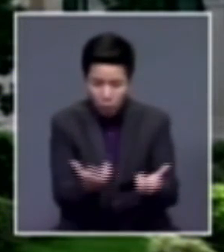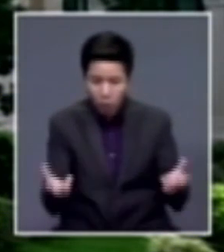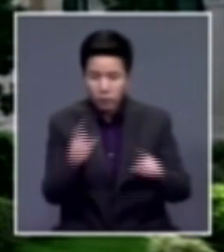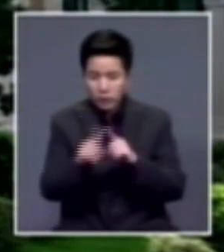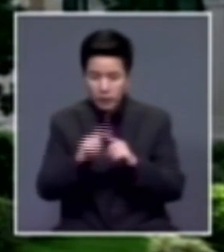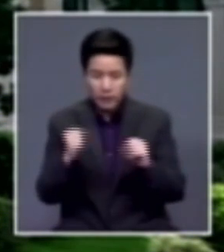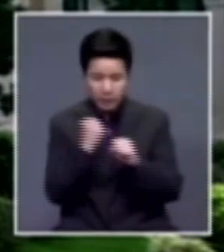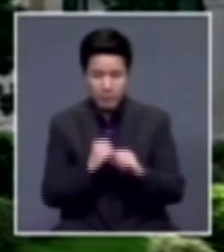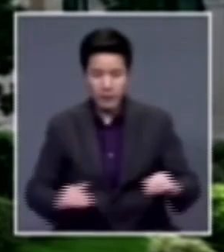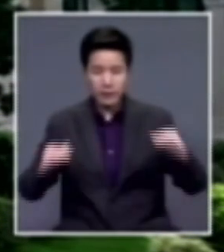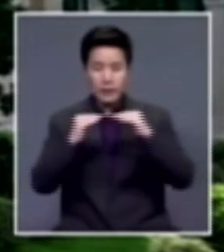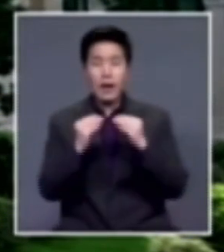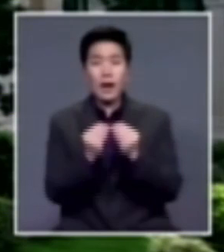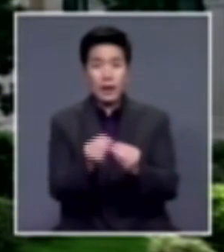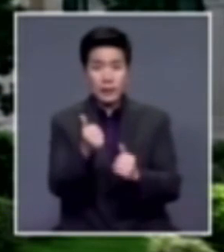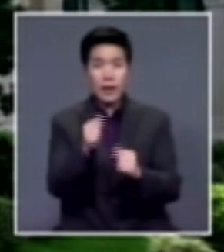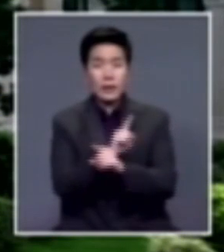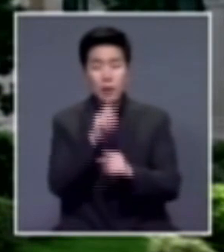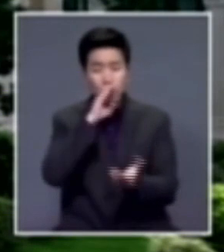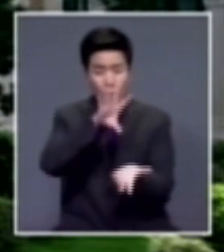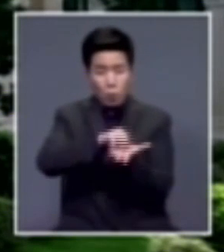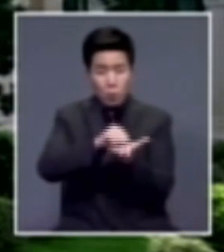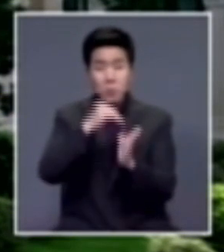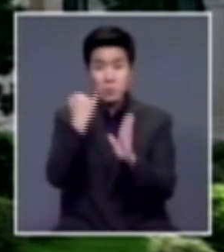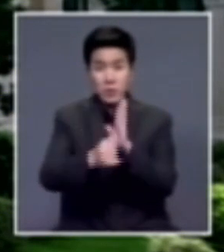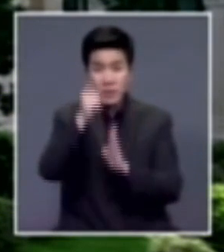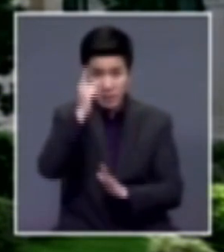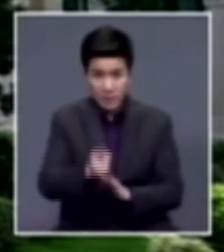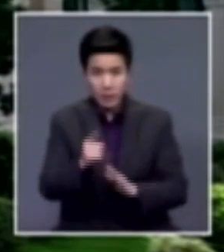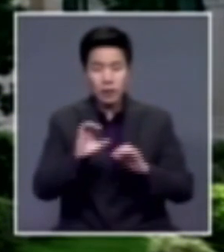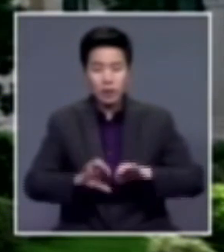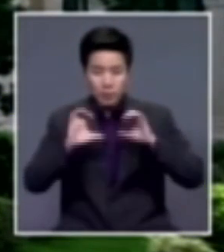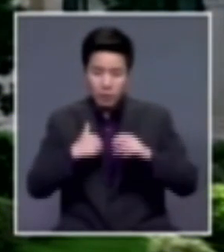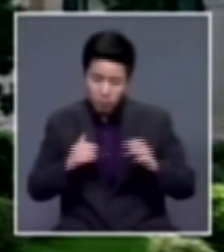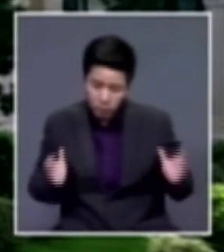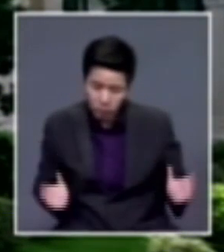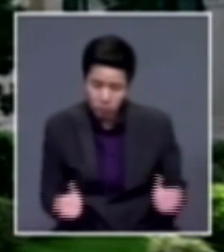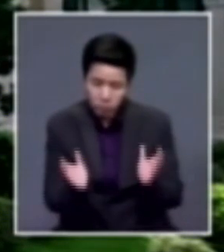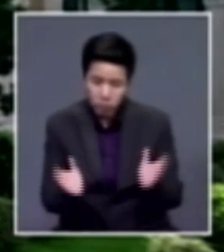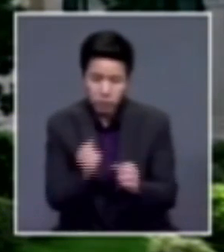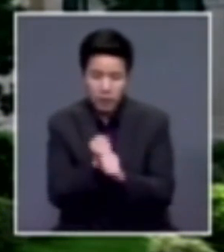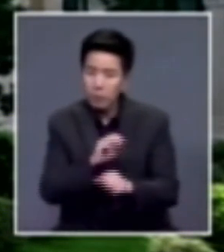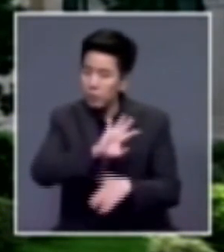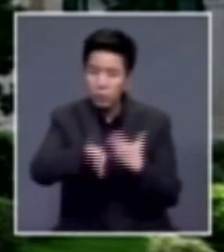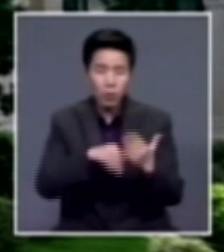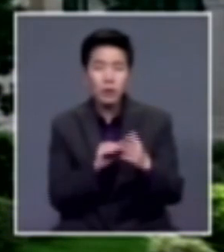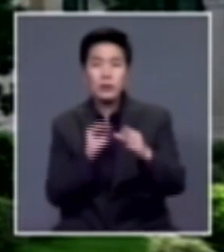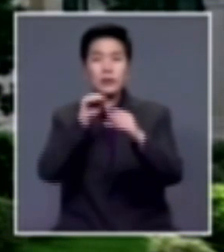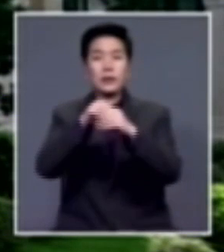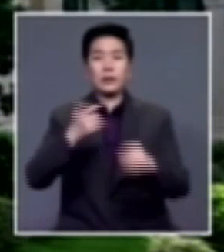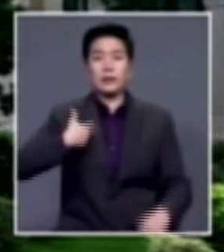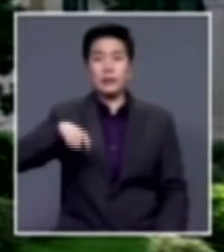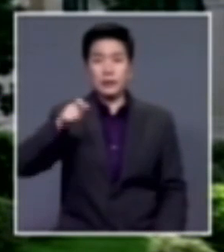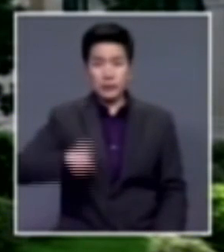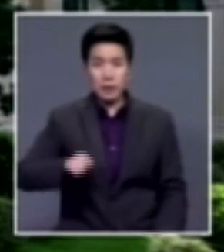างบุคคลทำให้ได้นะครับแต่ทุกเรื่องที่มีมูลความผิดจริงรัฐบาลนี้ก็ได้ผลักดันเข้าสู่กระบวนการยุติธรรมทั้งหมดนะครับเนื่องจากเ